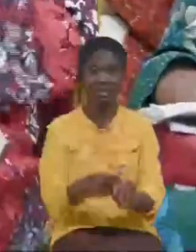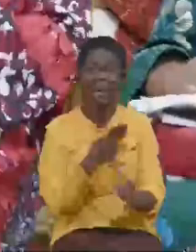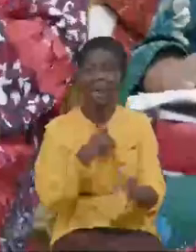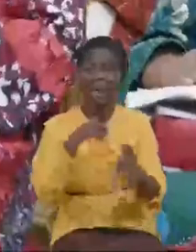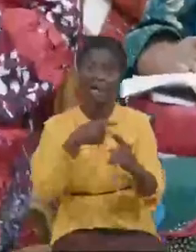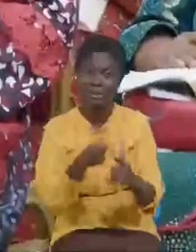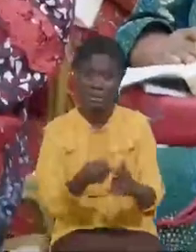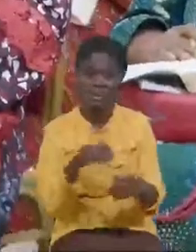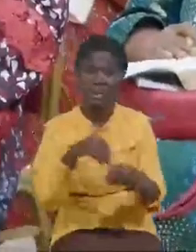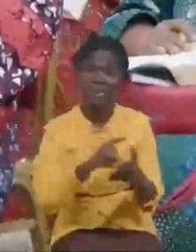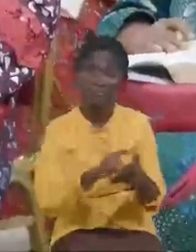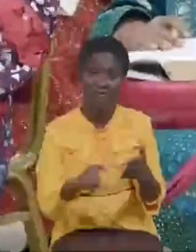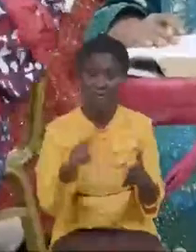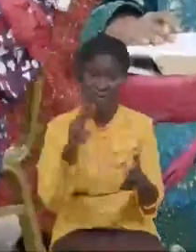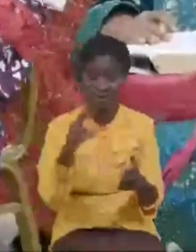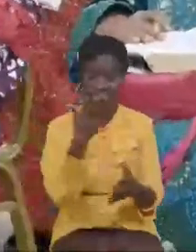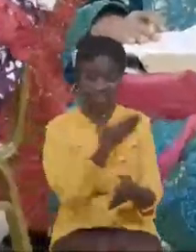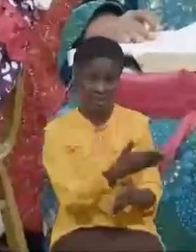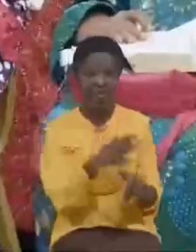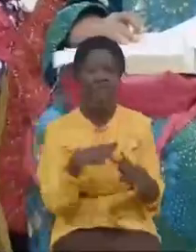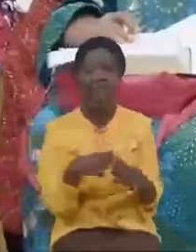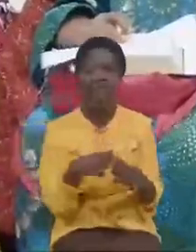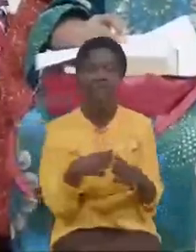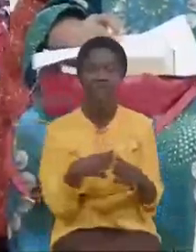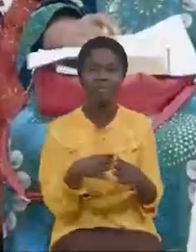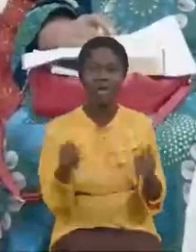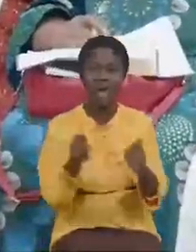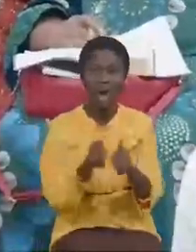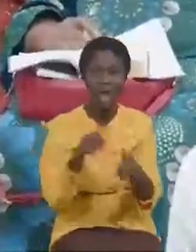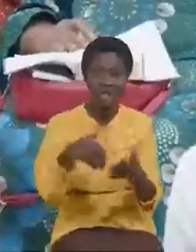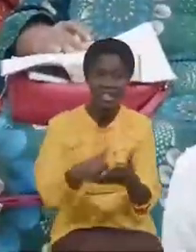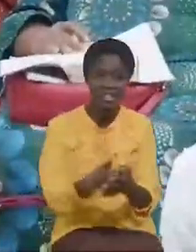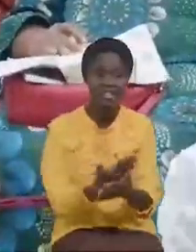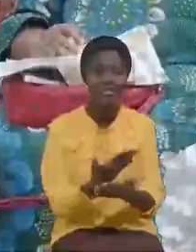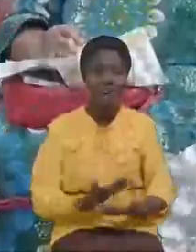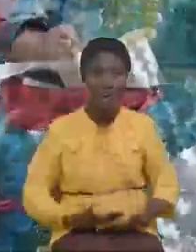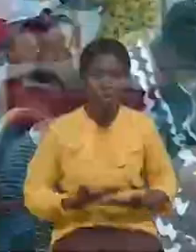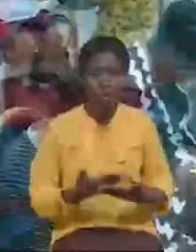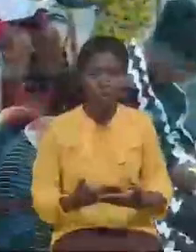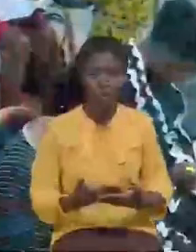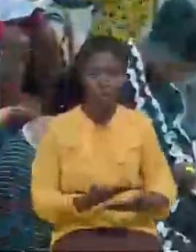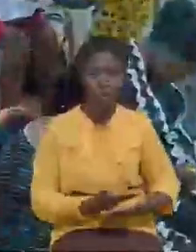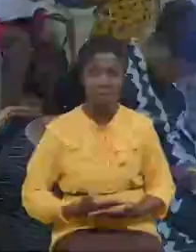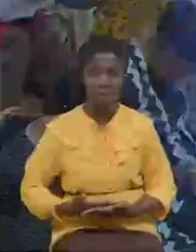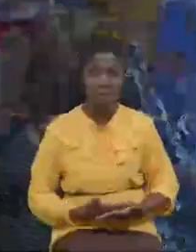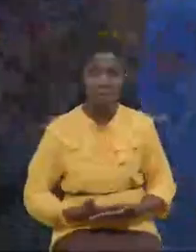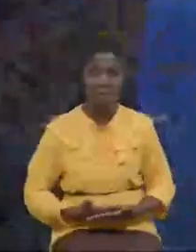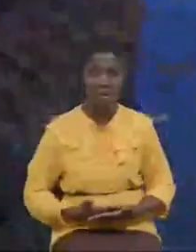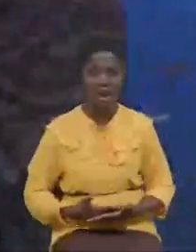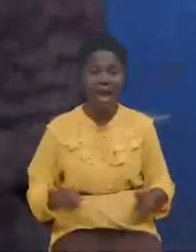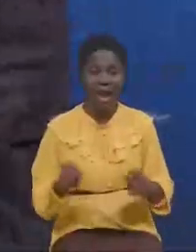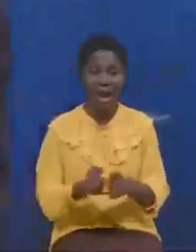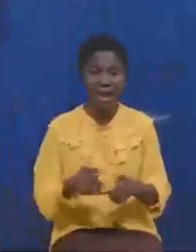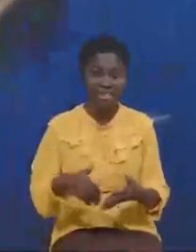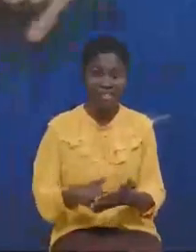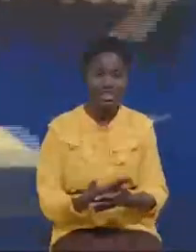Voyons le verset 2 là-bas. Désirez comme des enfants nouveau-nés.